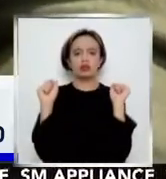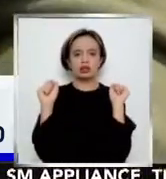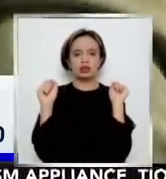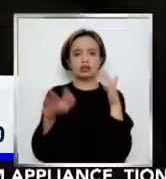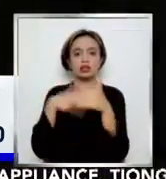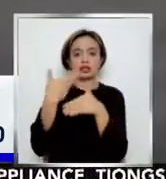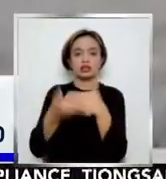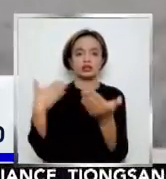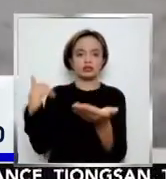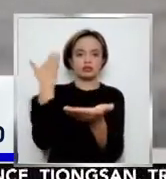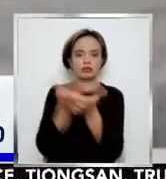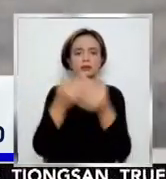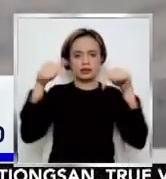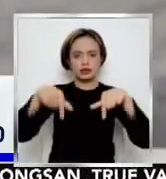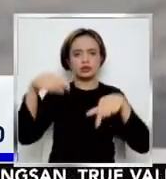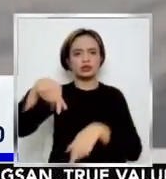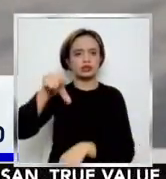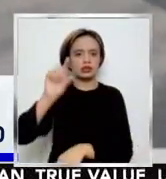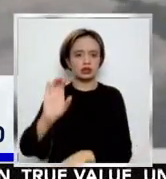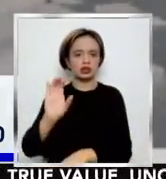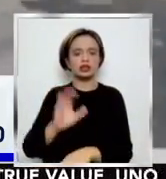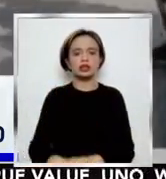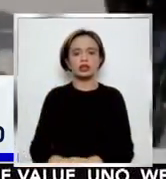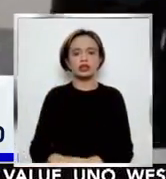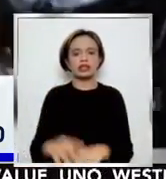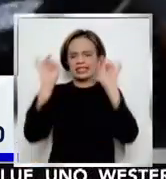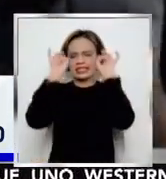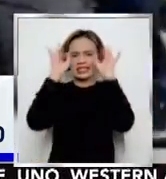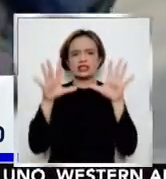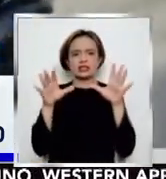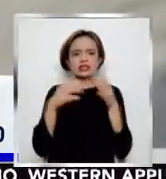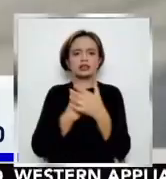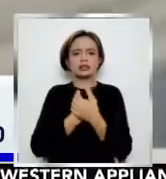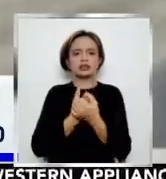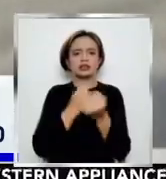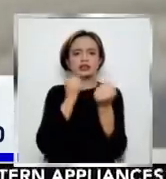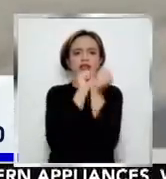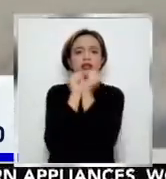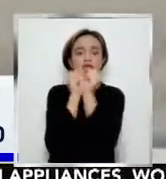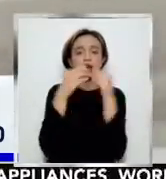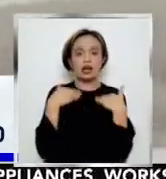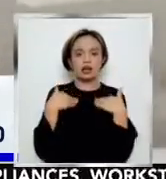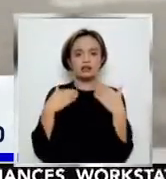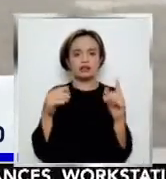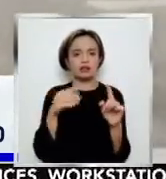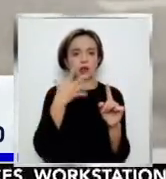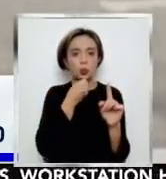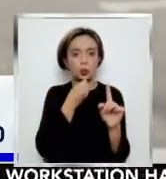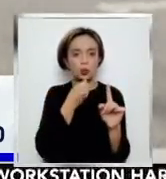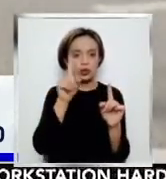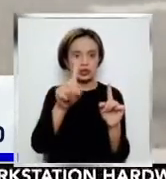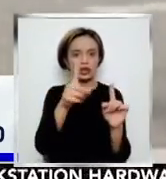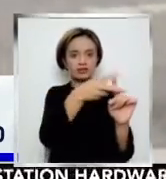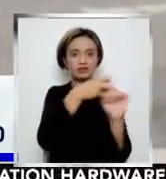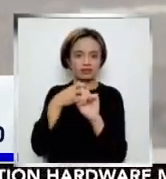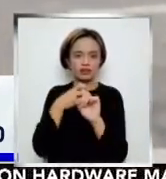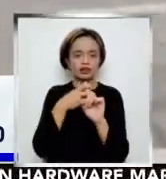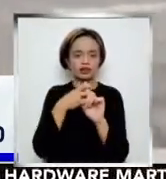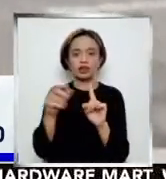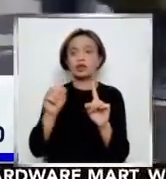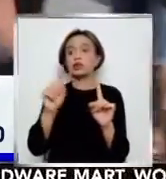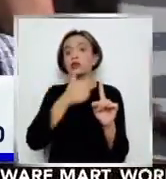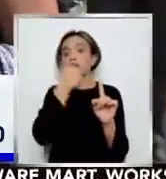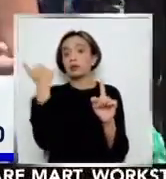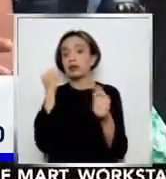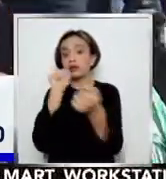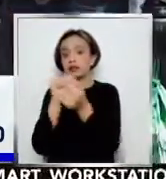sa Balintawak. Sumugal na raw sila na kumawala. Nakorna nila ang isa sa mga umunoy dumukot sa kanila, nakatakas naman ang kanyang